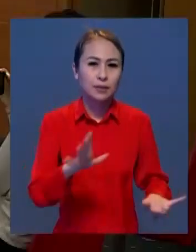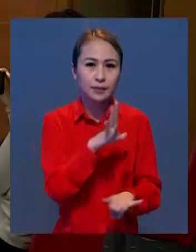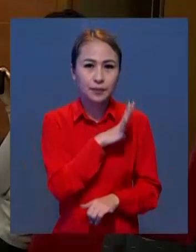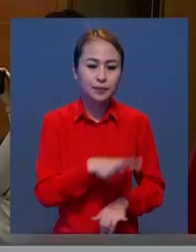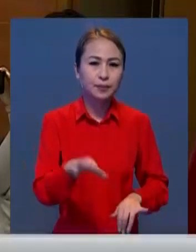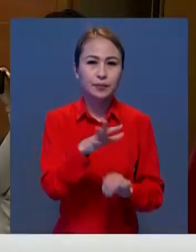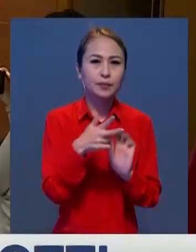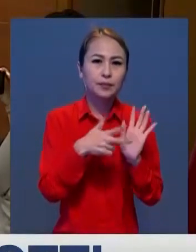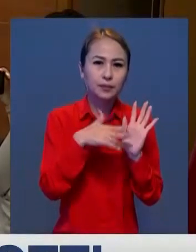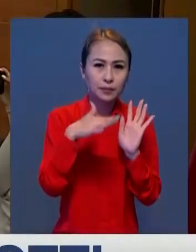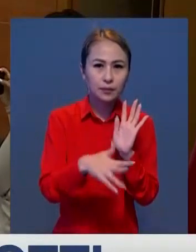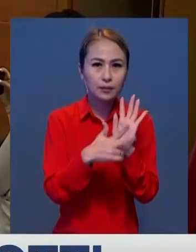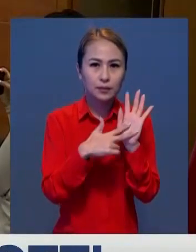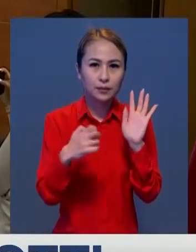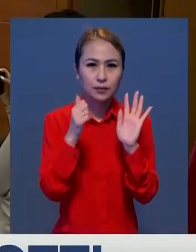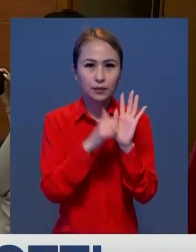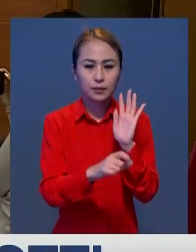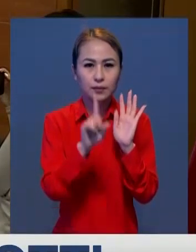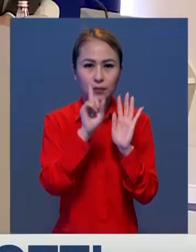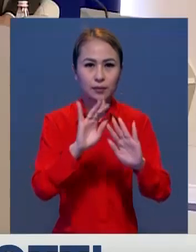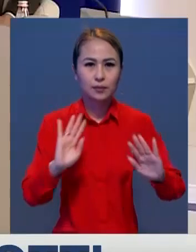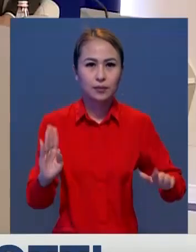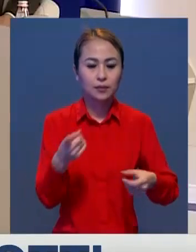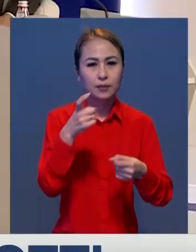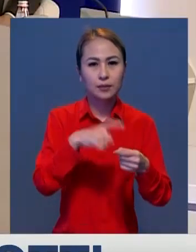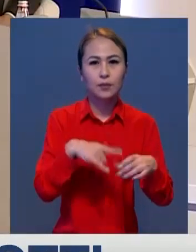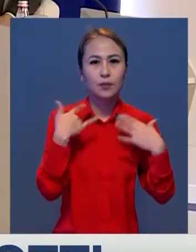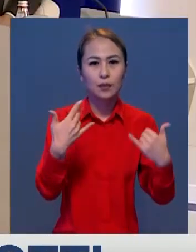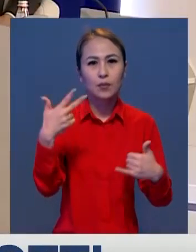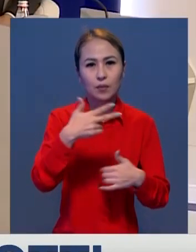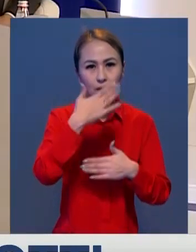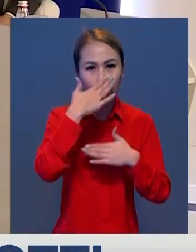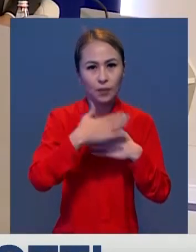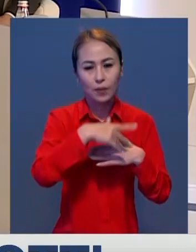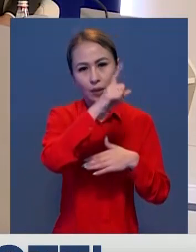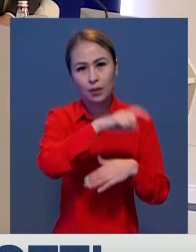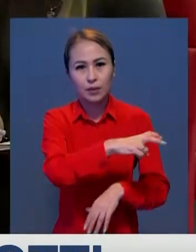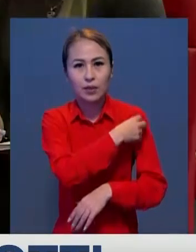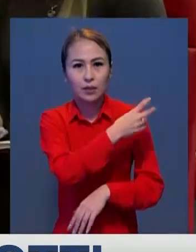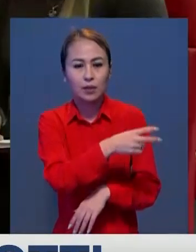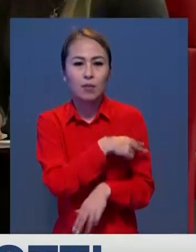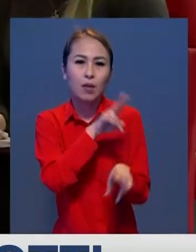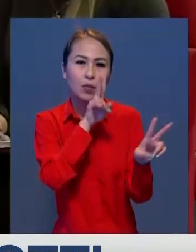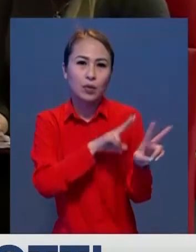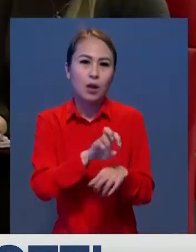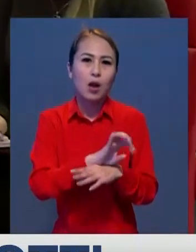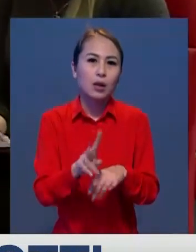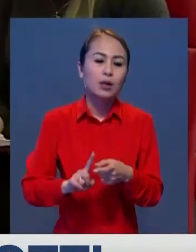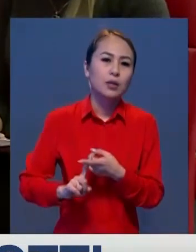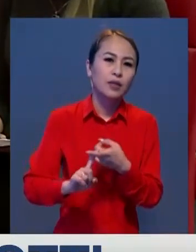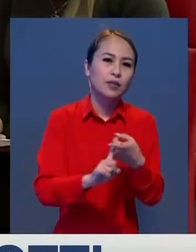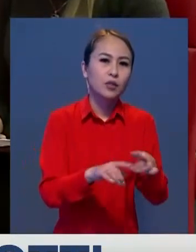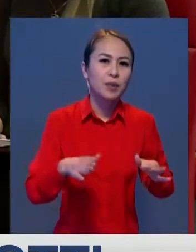бері облыста 8861 жағдай тіркелсе, бүгінде 3000-ға жуық адам дәрігерлердің бақылауына алынған.